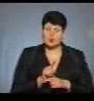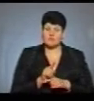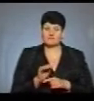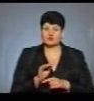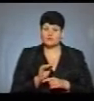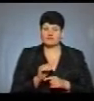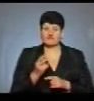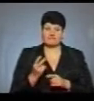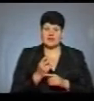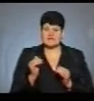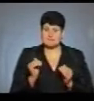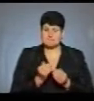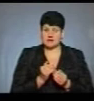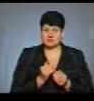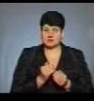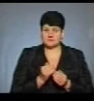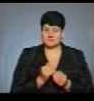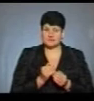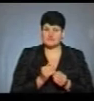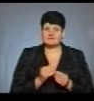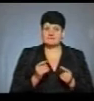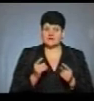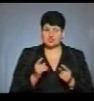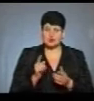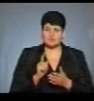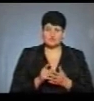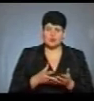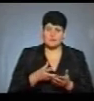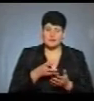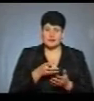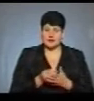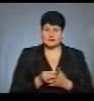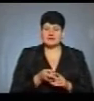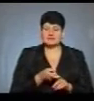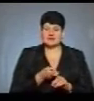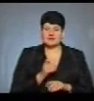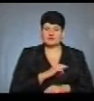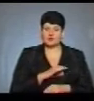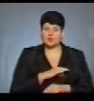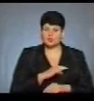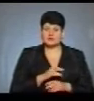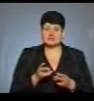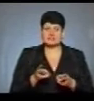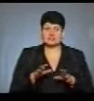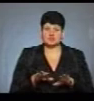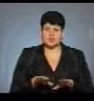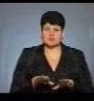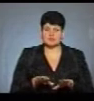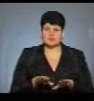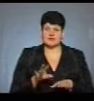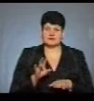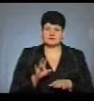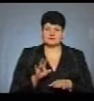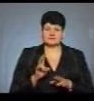2 рази менше. Тобто величина обов'язкової плати залежить від доходу і залишається